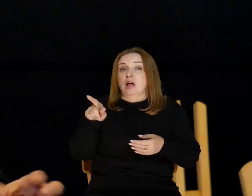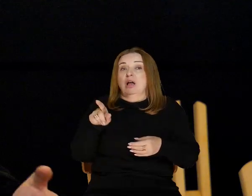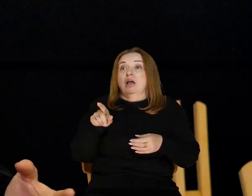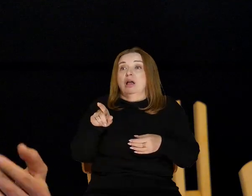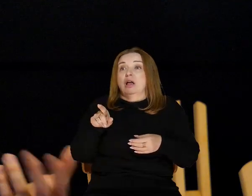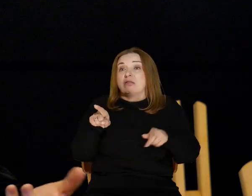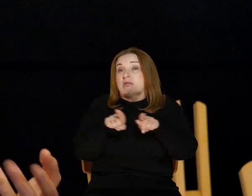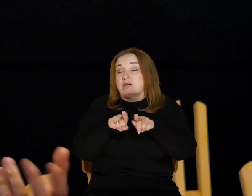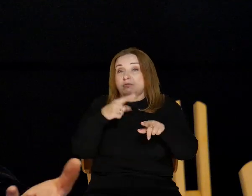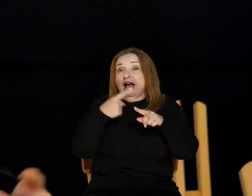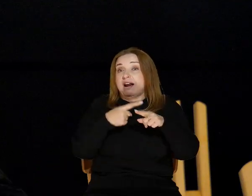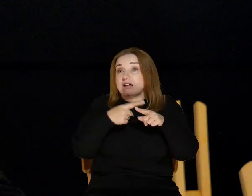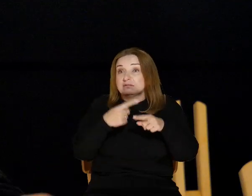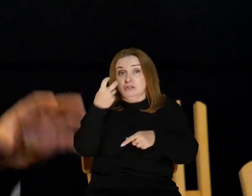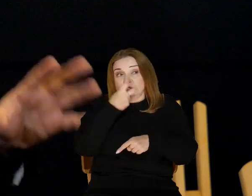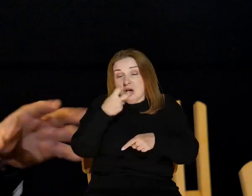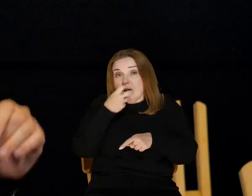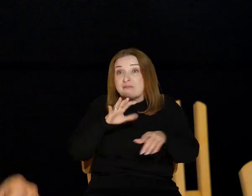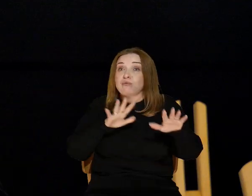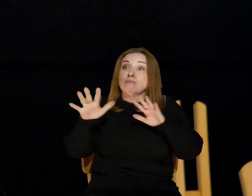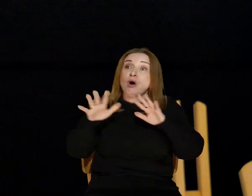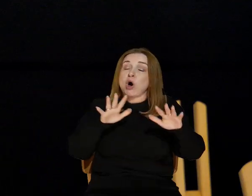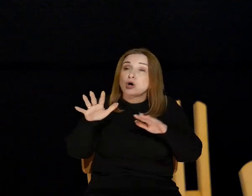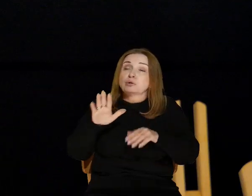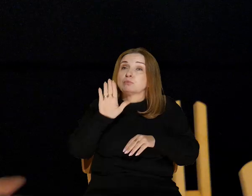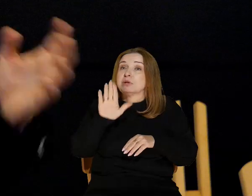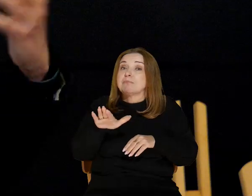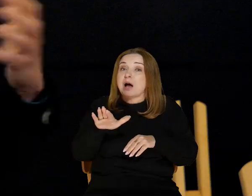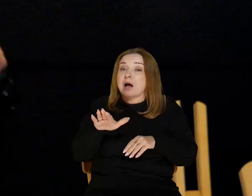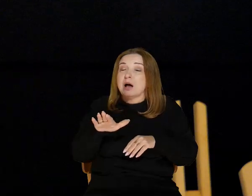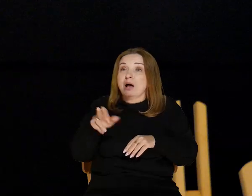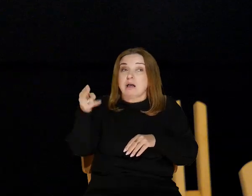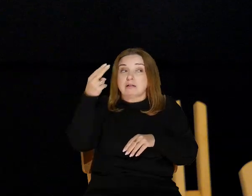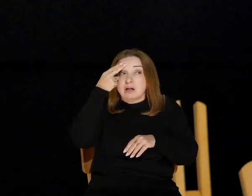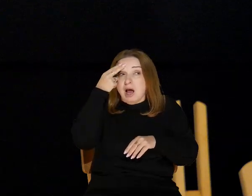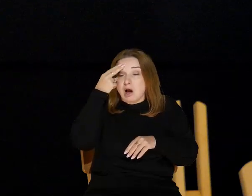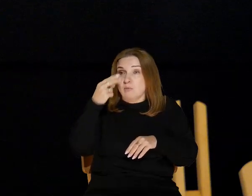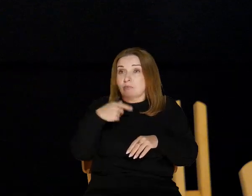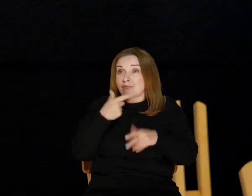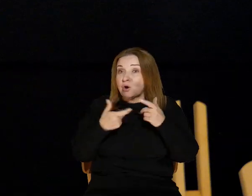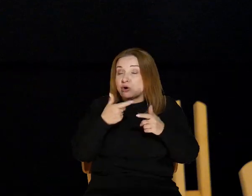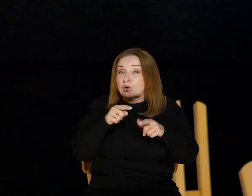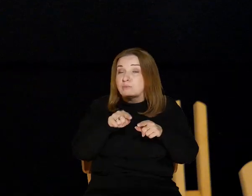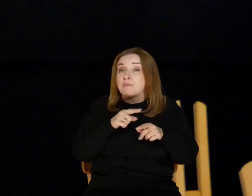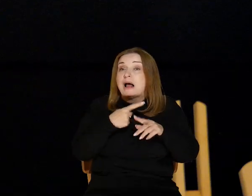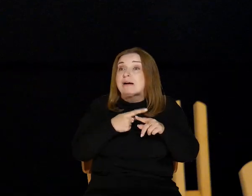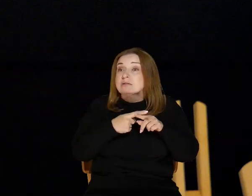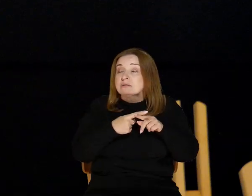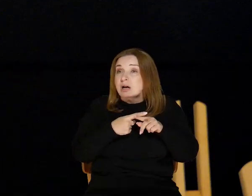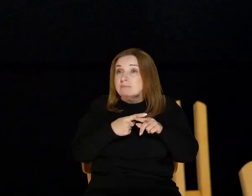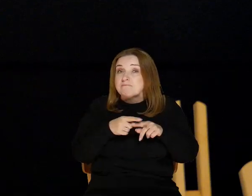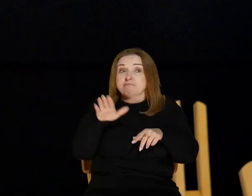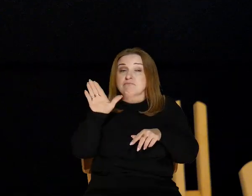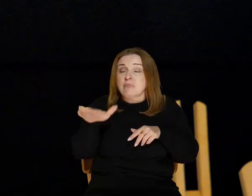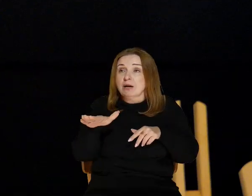przykład Grecja jest też ciekawym punktem porównania, który też pojawia się w tej książce, punktem odniesienia, bo Grecy z kolei mają